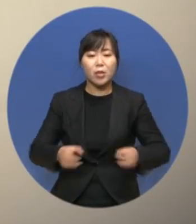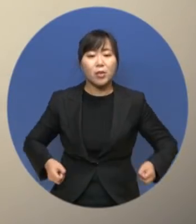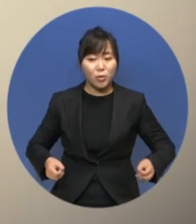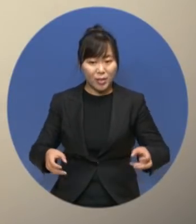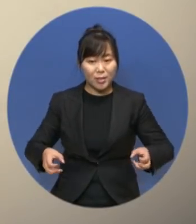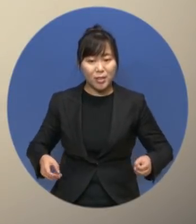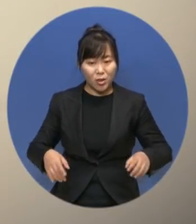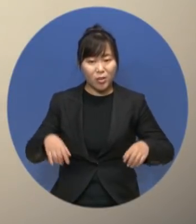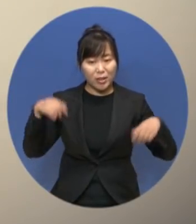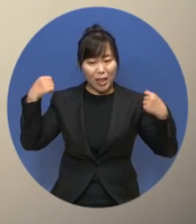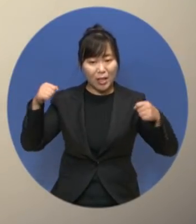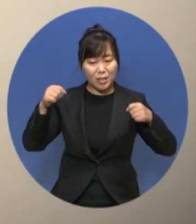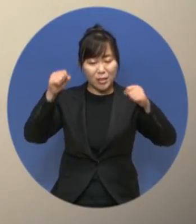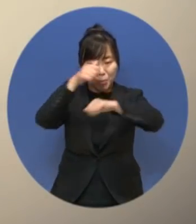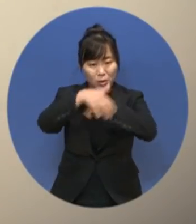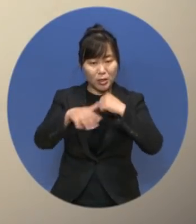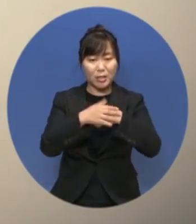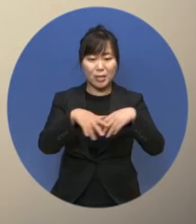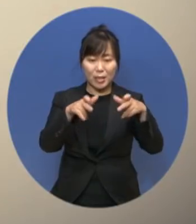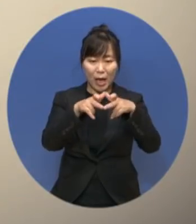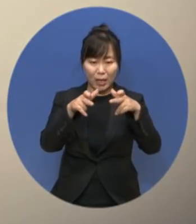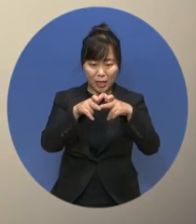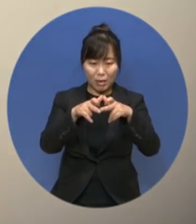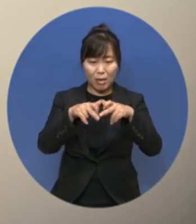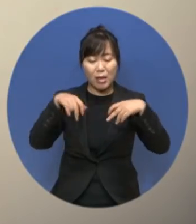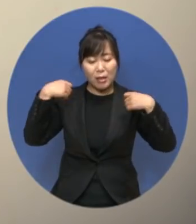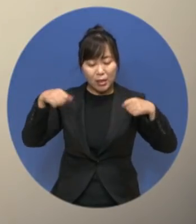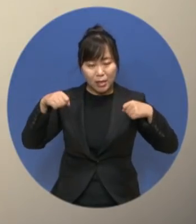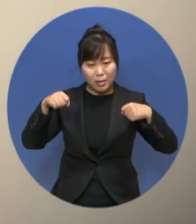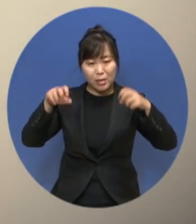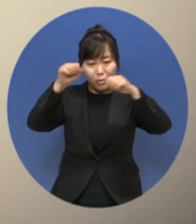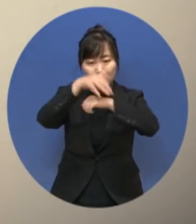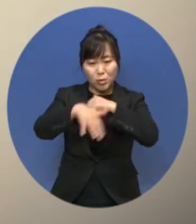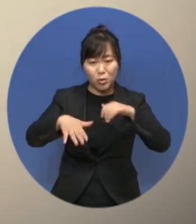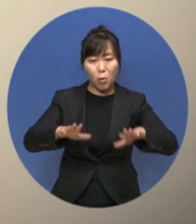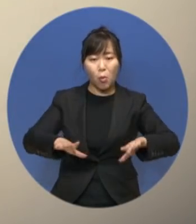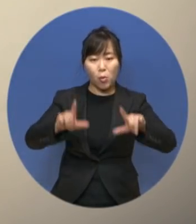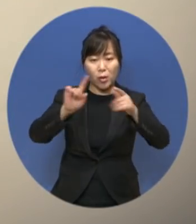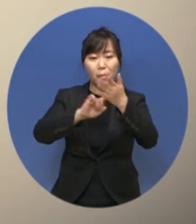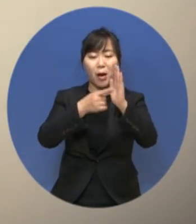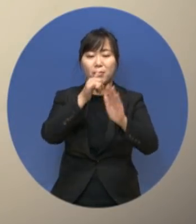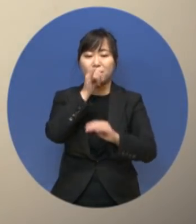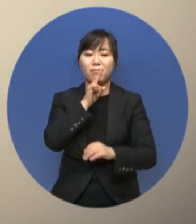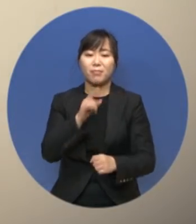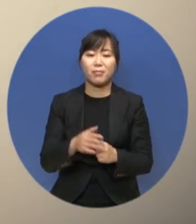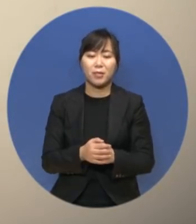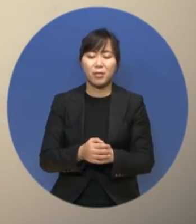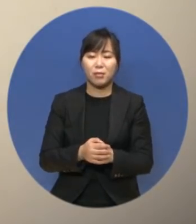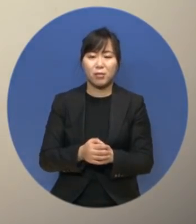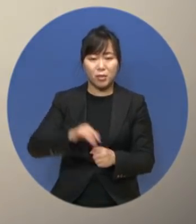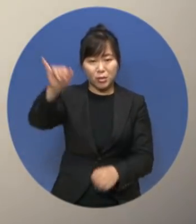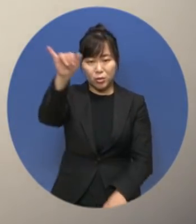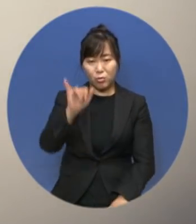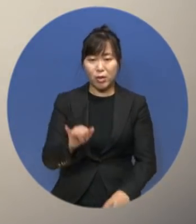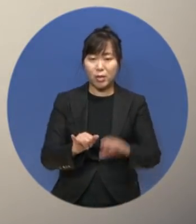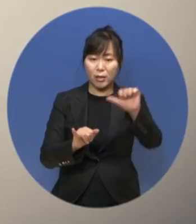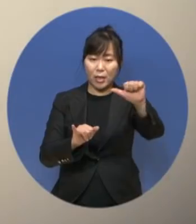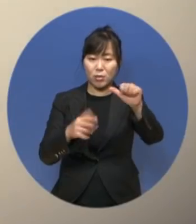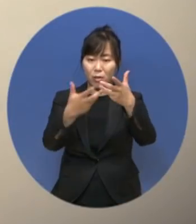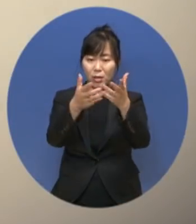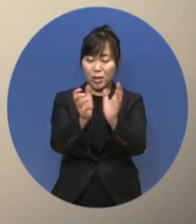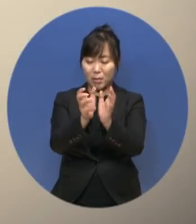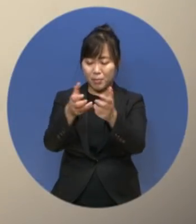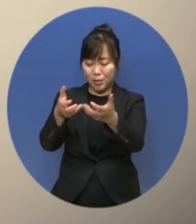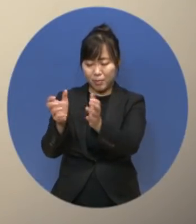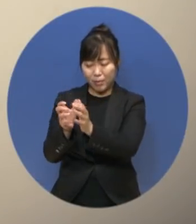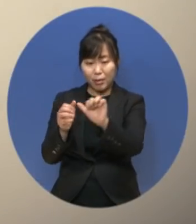휠체어 댄스 스포츠, 장애인 댄스 스포츠를 올해 방영을 한대요. 그래서 전국에 5팀을